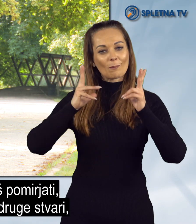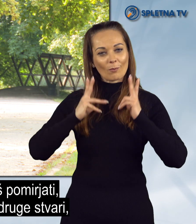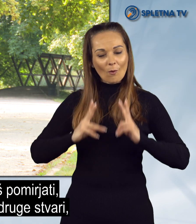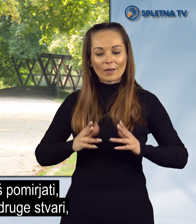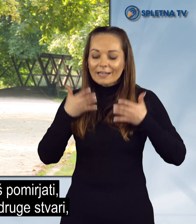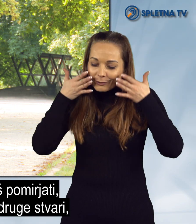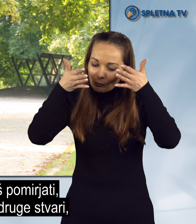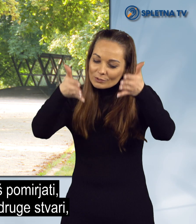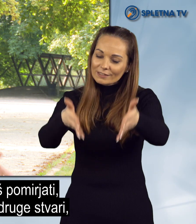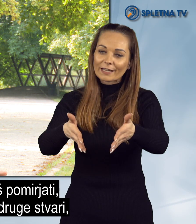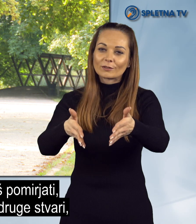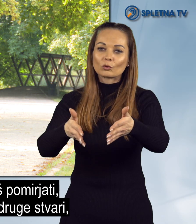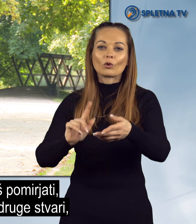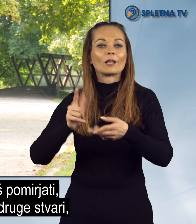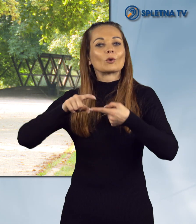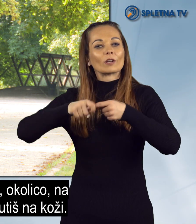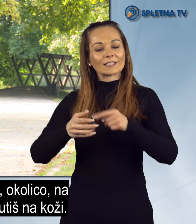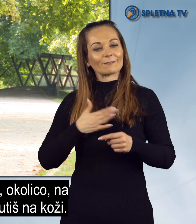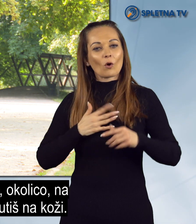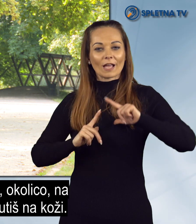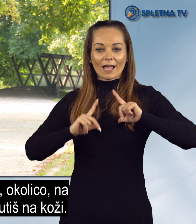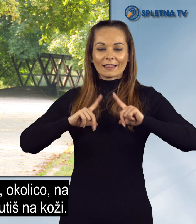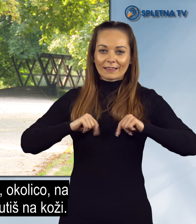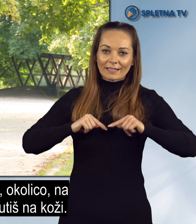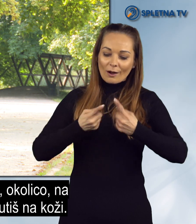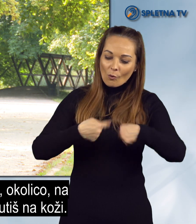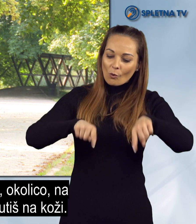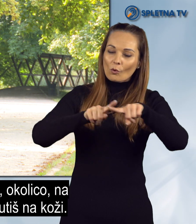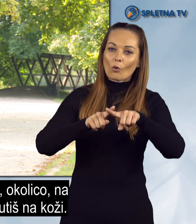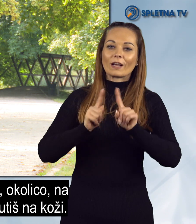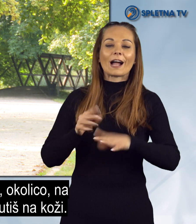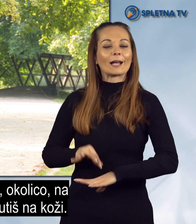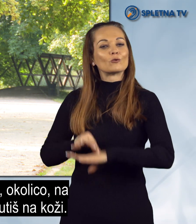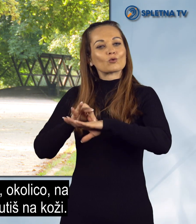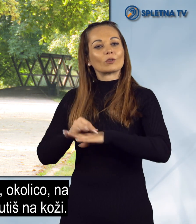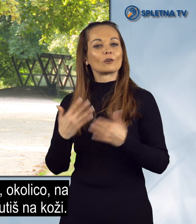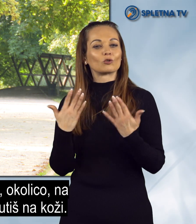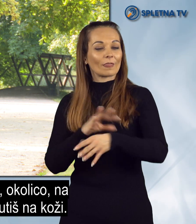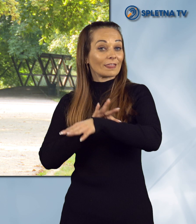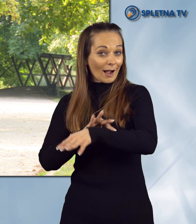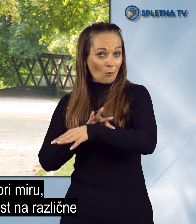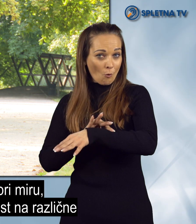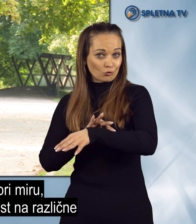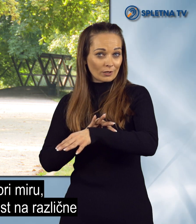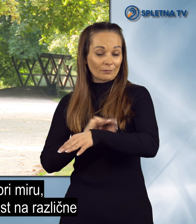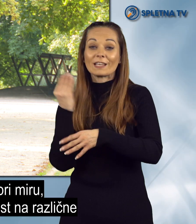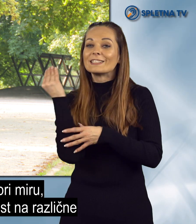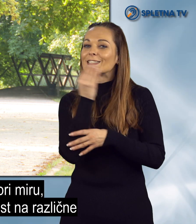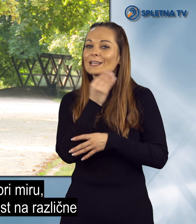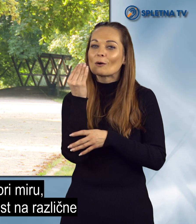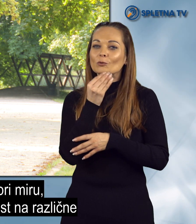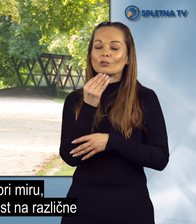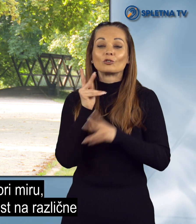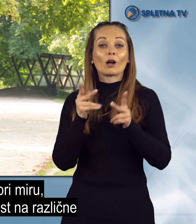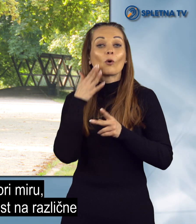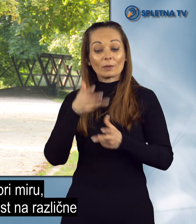pomirjati, osredotočati na druge stvari, na svoje dihanje, na okolico, na dražljaje, ki jih čutiš na koži. Učiš se biti